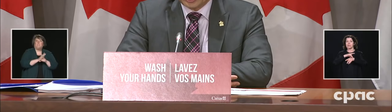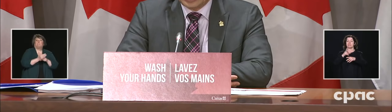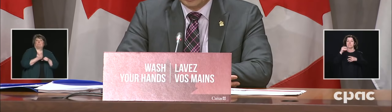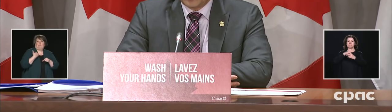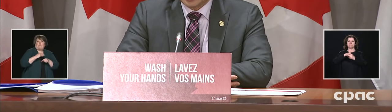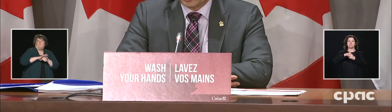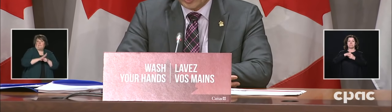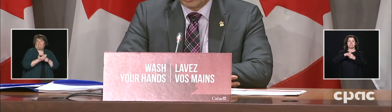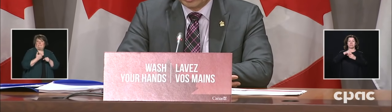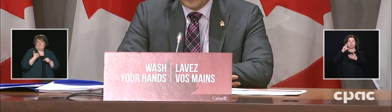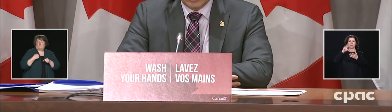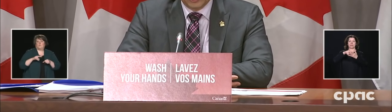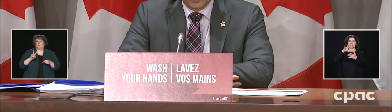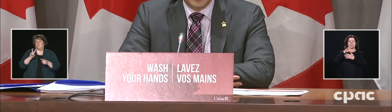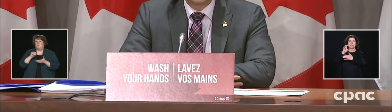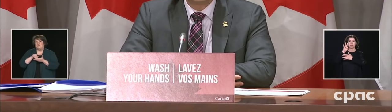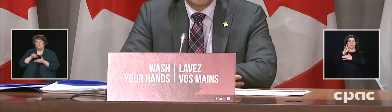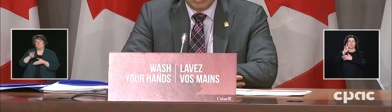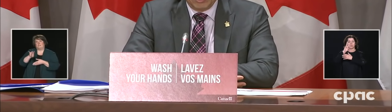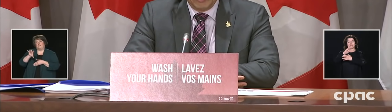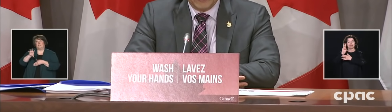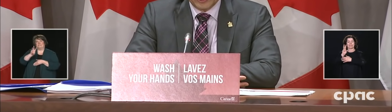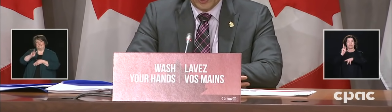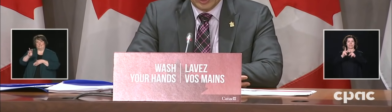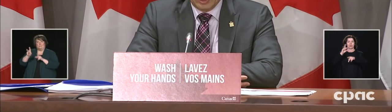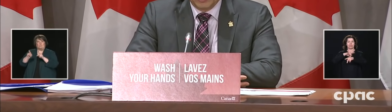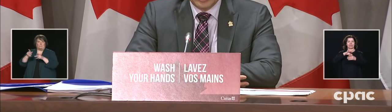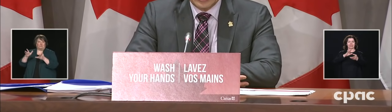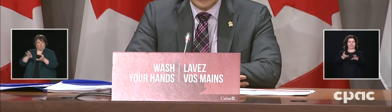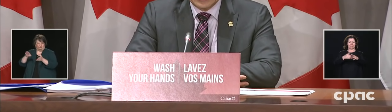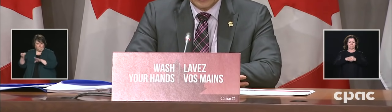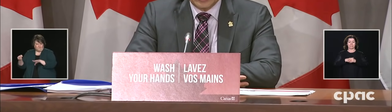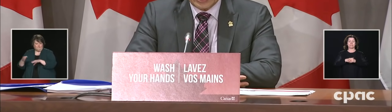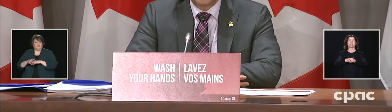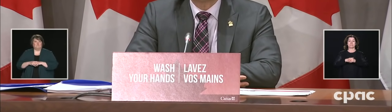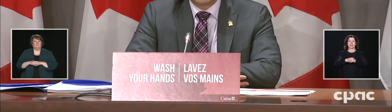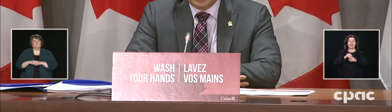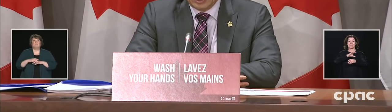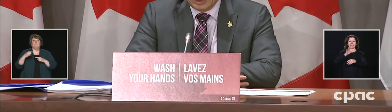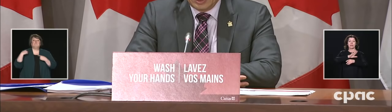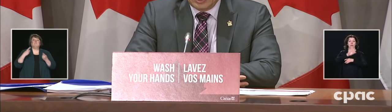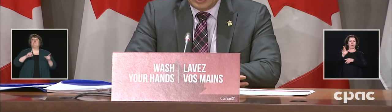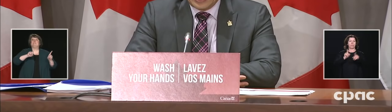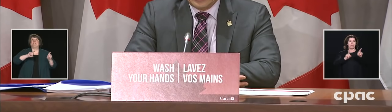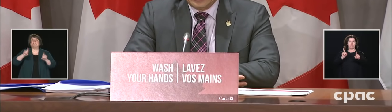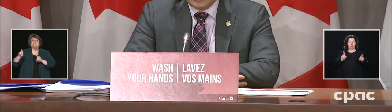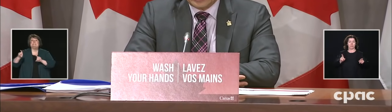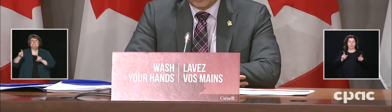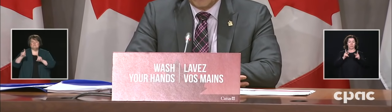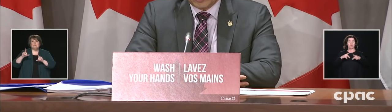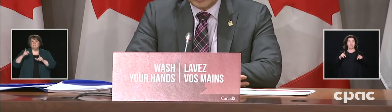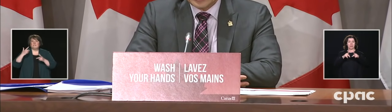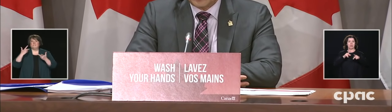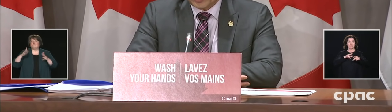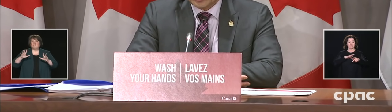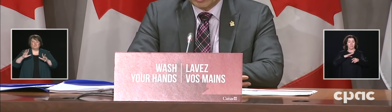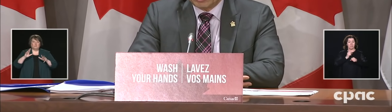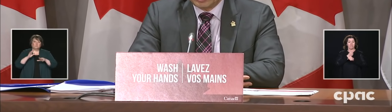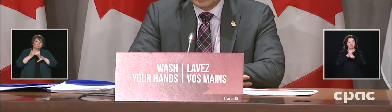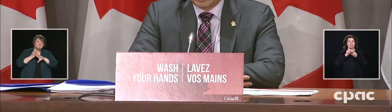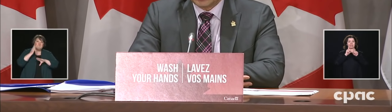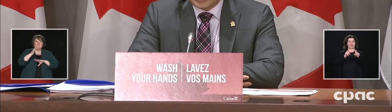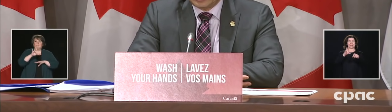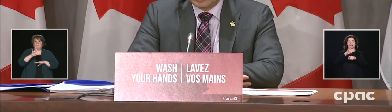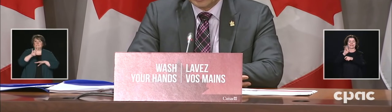ce jour, les laboratoires de partout au pays ont effectué plus de 740 000 analyses et environ